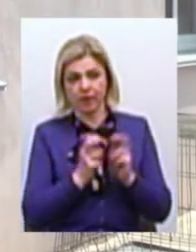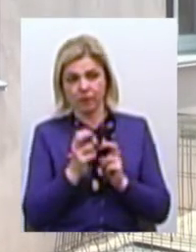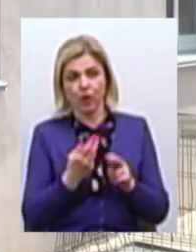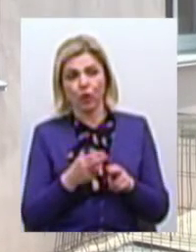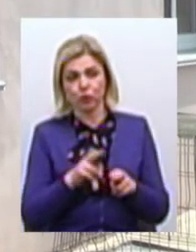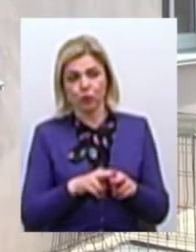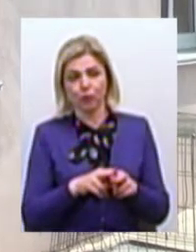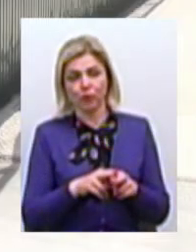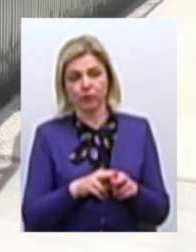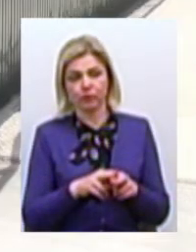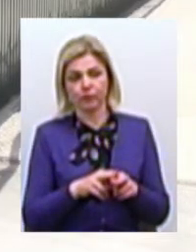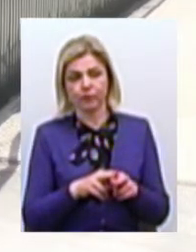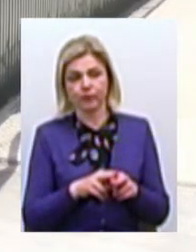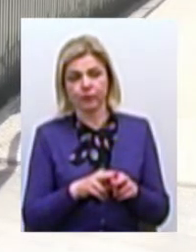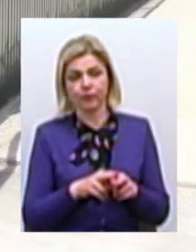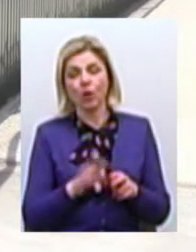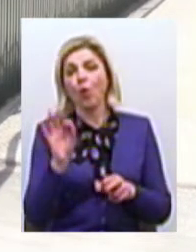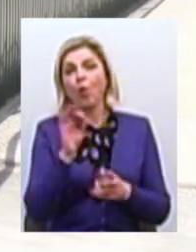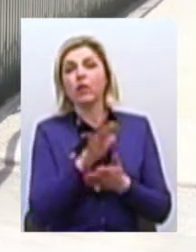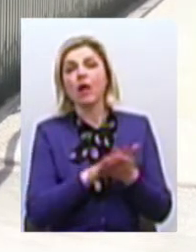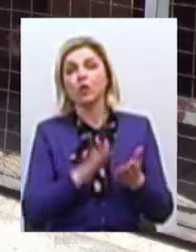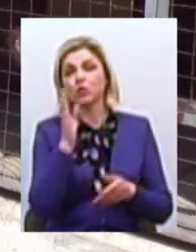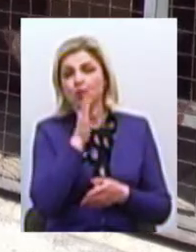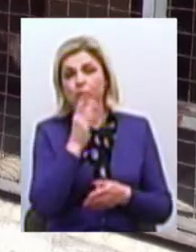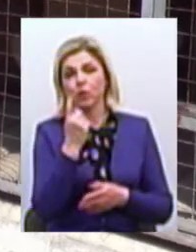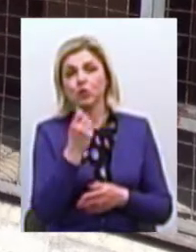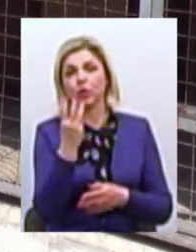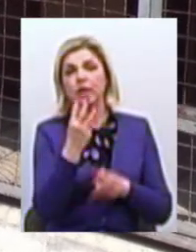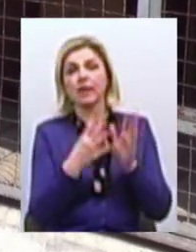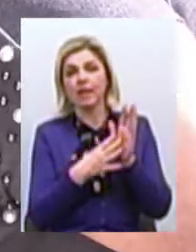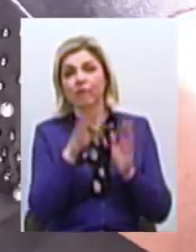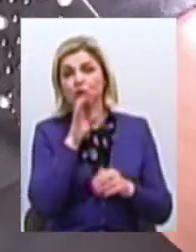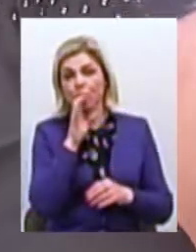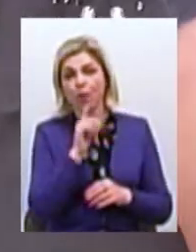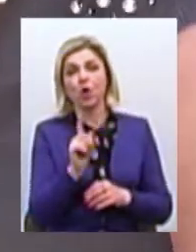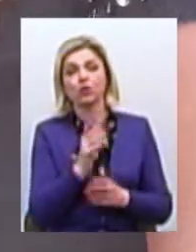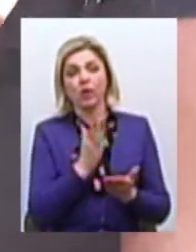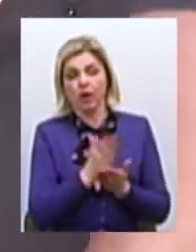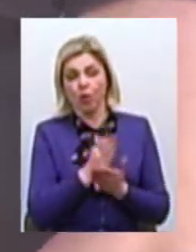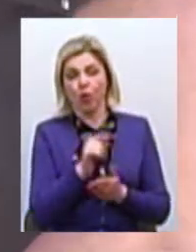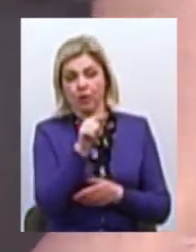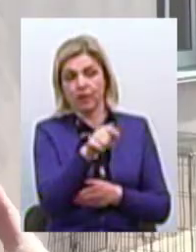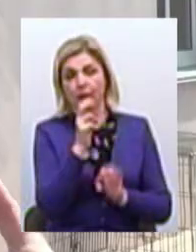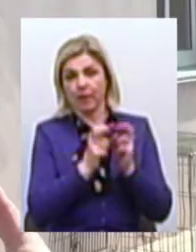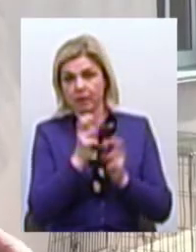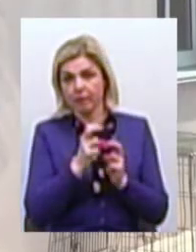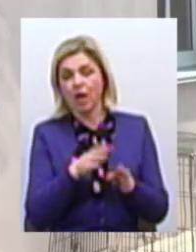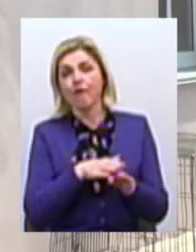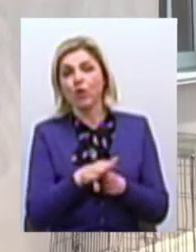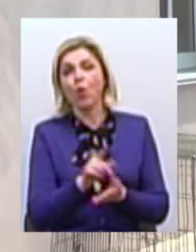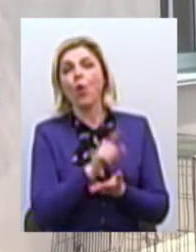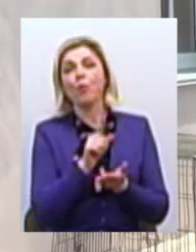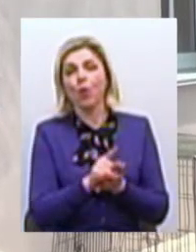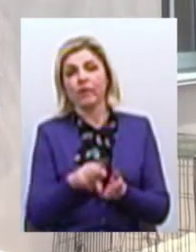мене не задовольняє. Щодо подальшої долі 139 собак, які знаходяться на комунальному підприємстві, виконуючи